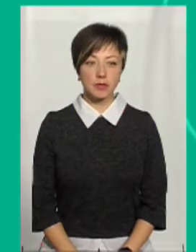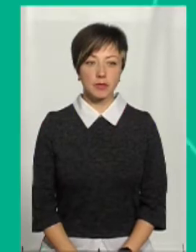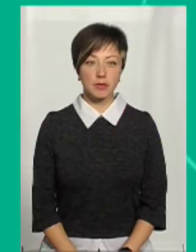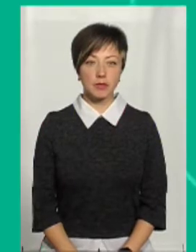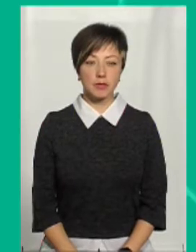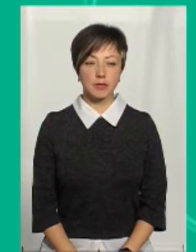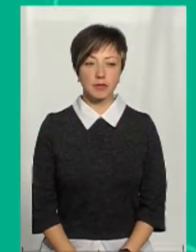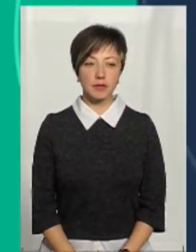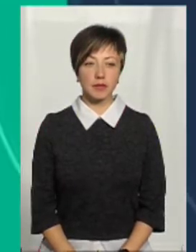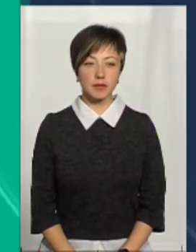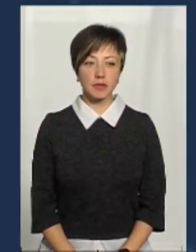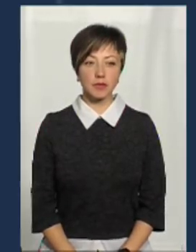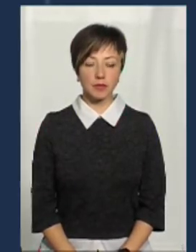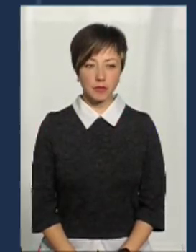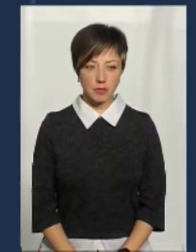Музика